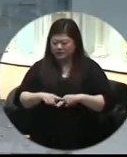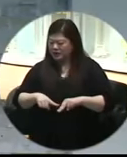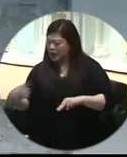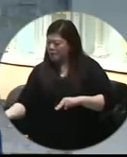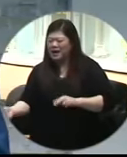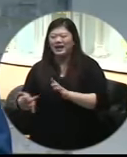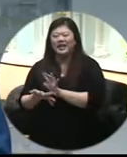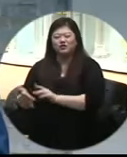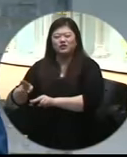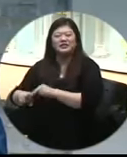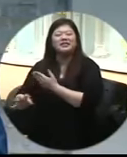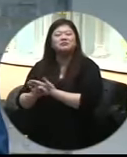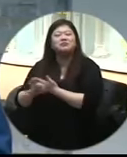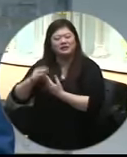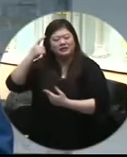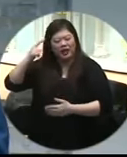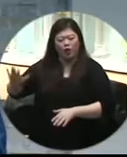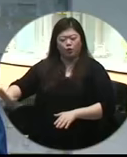기도하세요.